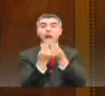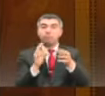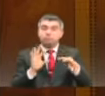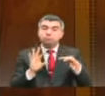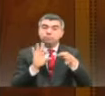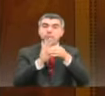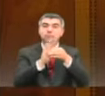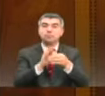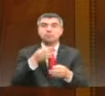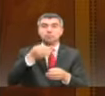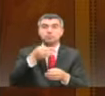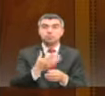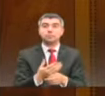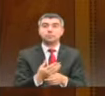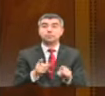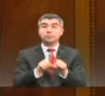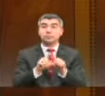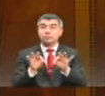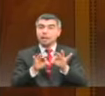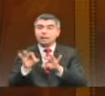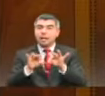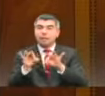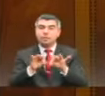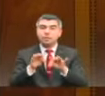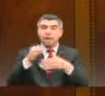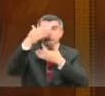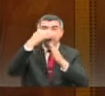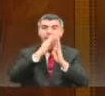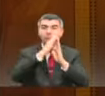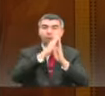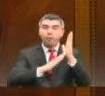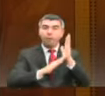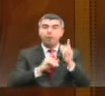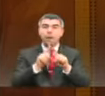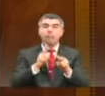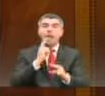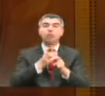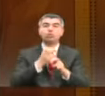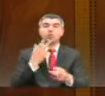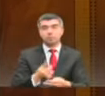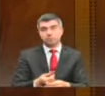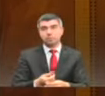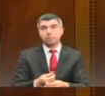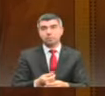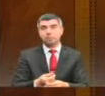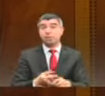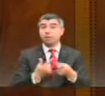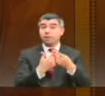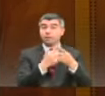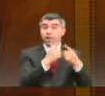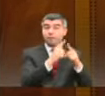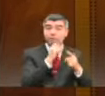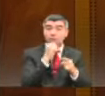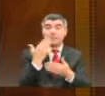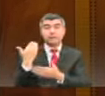وتفعيل وتحقيق أهداف الاستراتيجية الوطنية لمكافحة المخدرات والمنتهجة والمعتمدة منذ